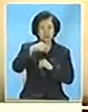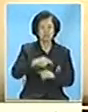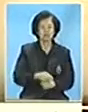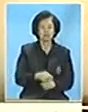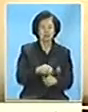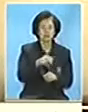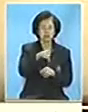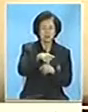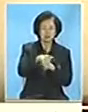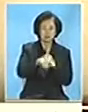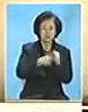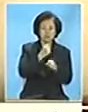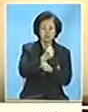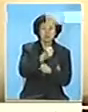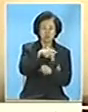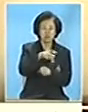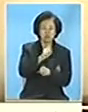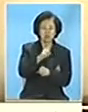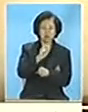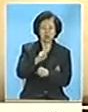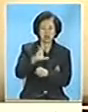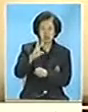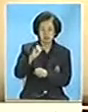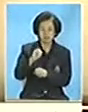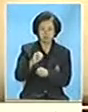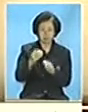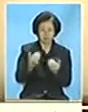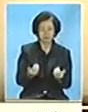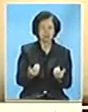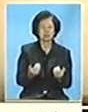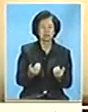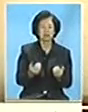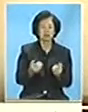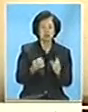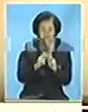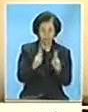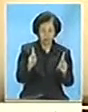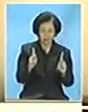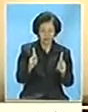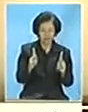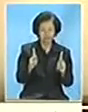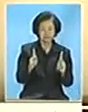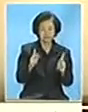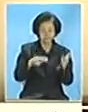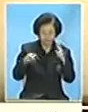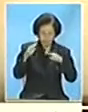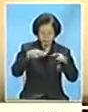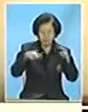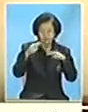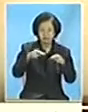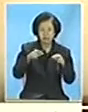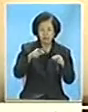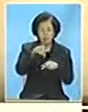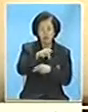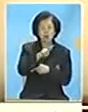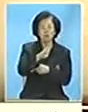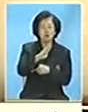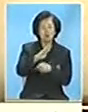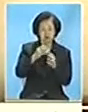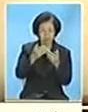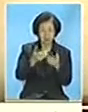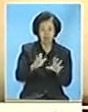ทธศักราช2550นั้นบัดนี้คณะกรรมการได้พิจารณาร่างพระราชบัญญัติดังกล่าว